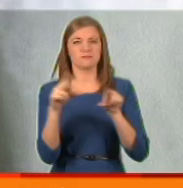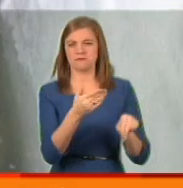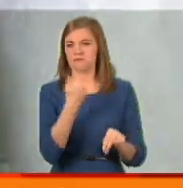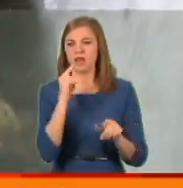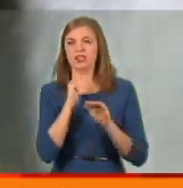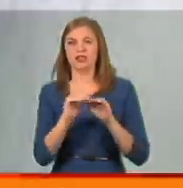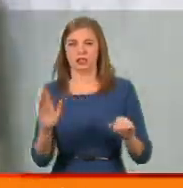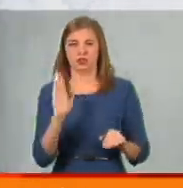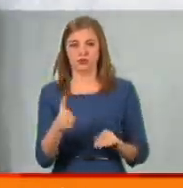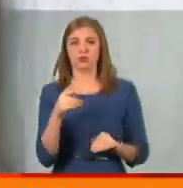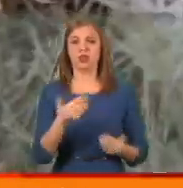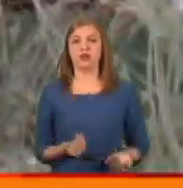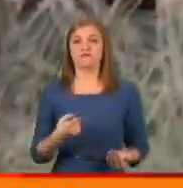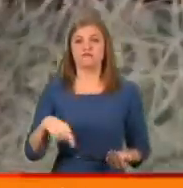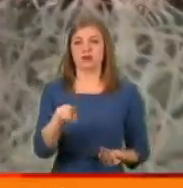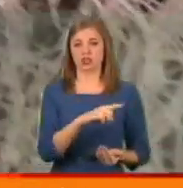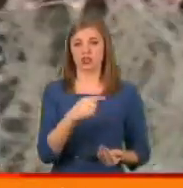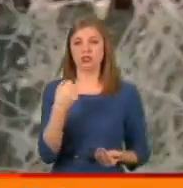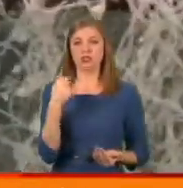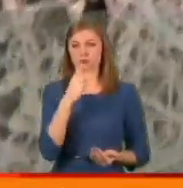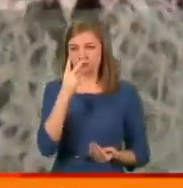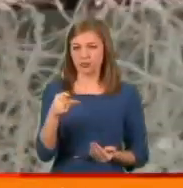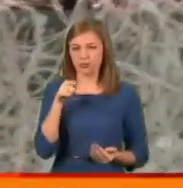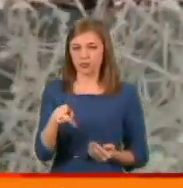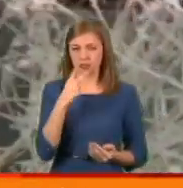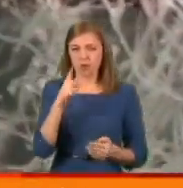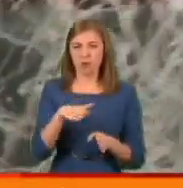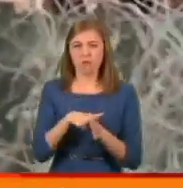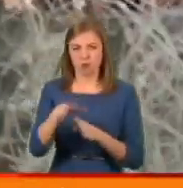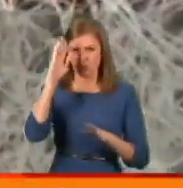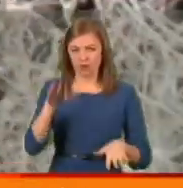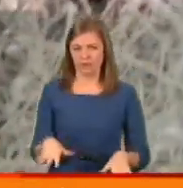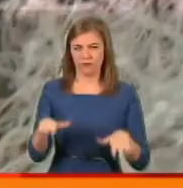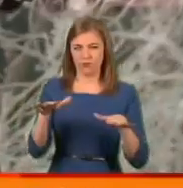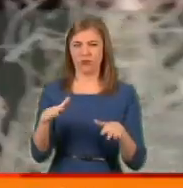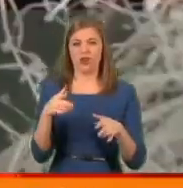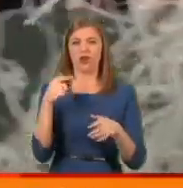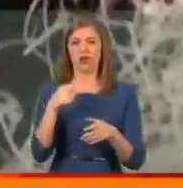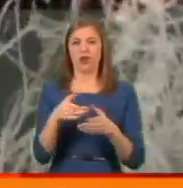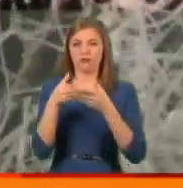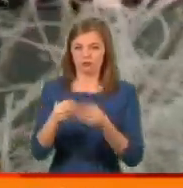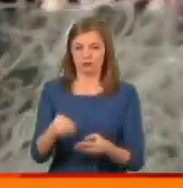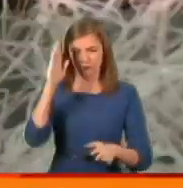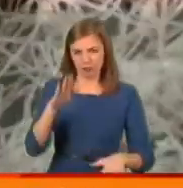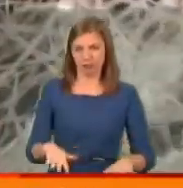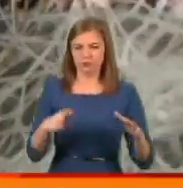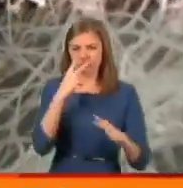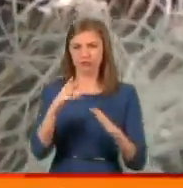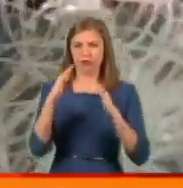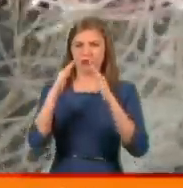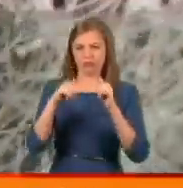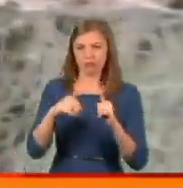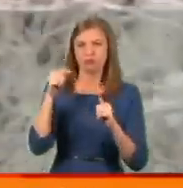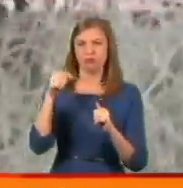тиші. Мешканців Чигарів. От колонка, смотрите. Вот она, повна води. Ми наступили, вона пішла. Вот стіна рухнула,